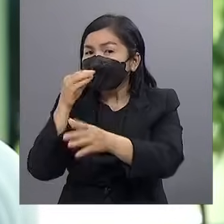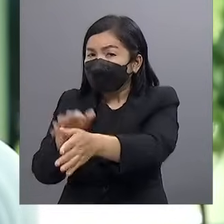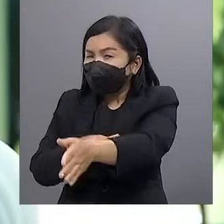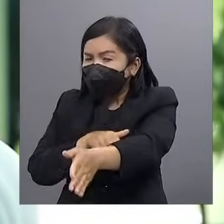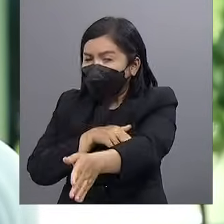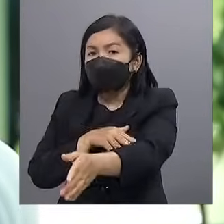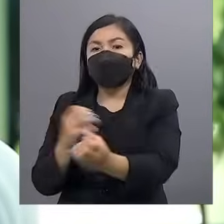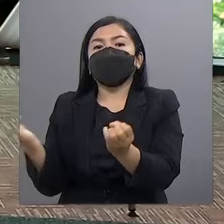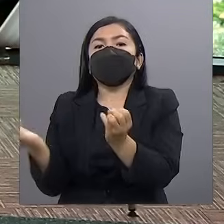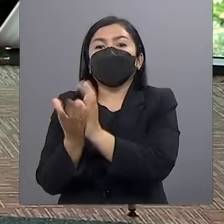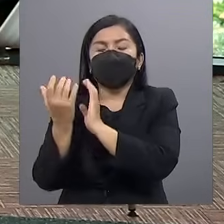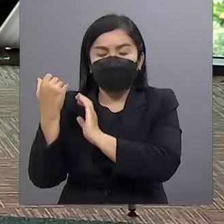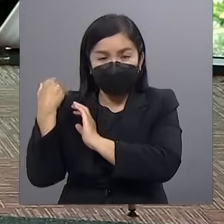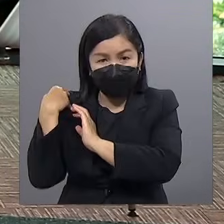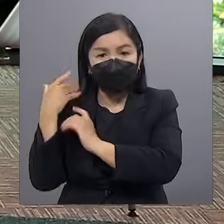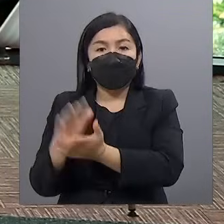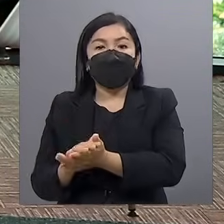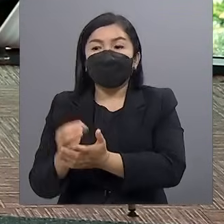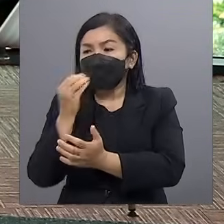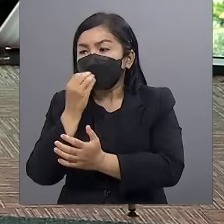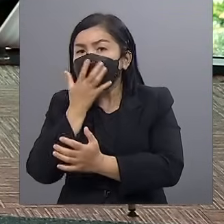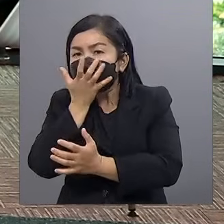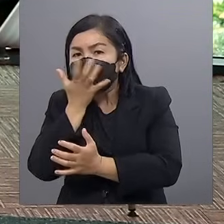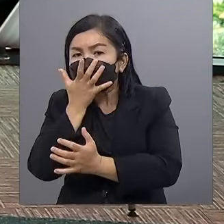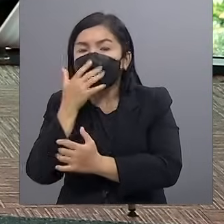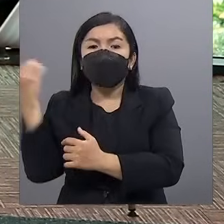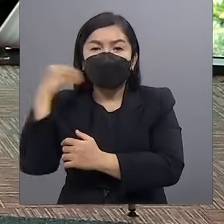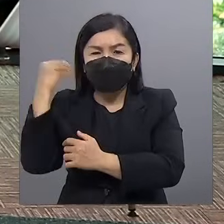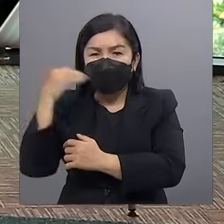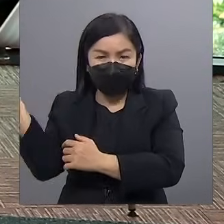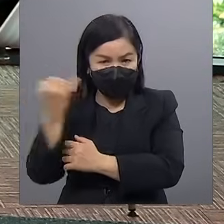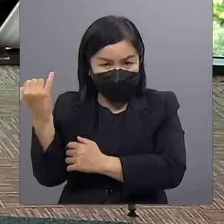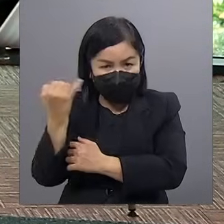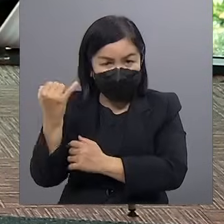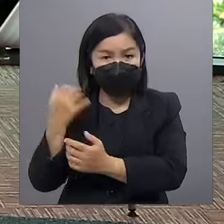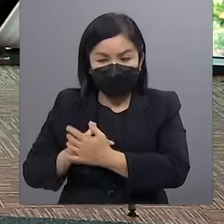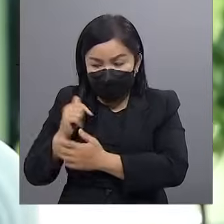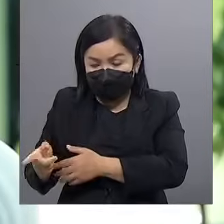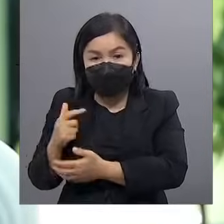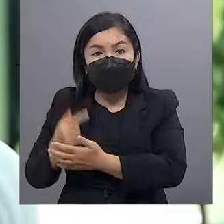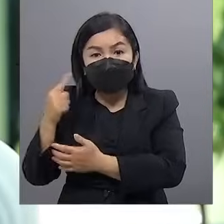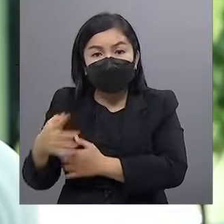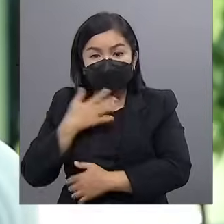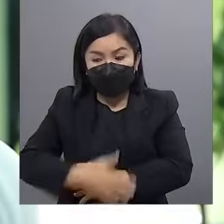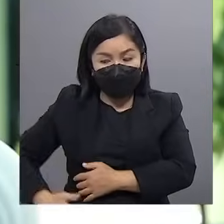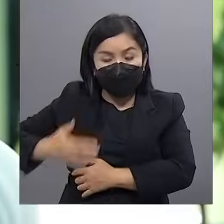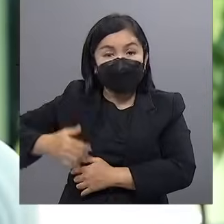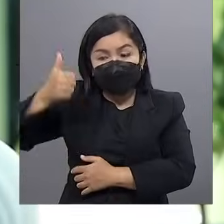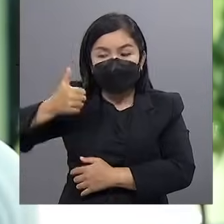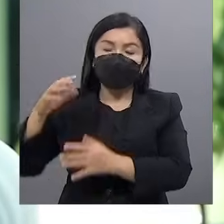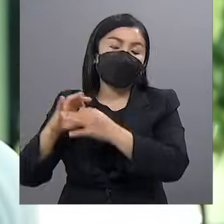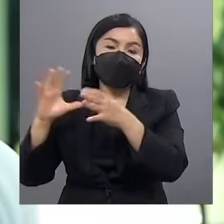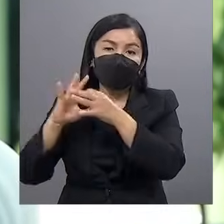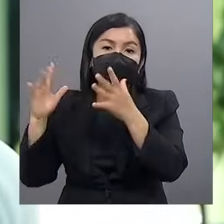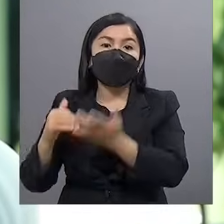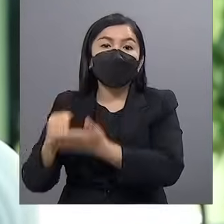บางชนิดเนี่ยมันเยอะเกินไปก็ไม่ดีนะหรือทานเยอะเกินไปกว่าจะสิ้นเปลืองอาจจะไม่ได้ส่งผลด้านสุขภาพเช่นวิตามินบีกินเยอะ